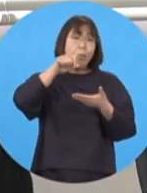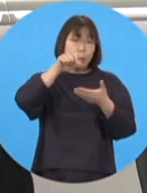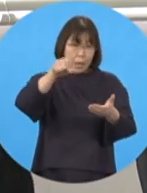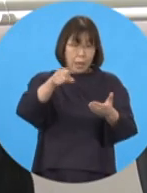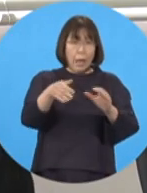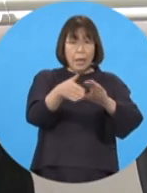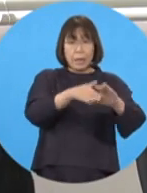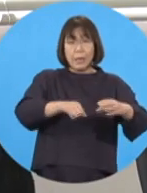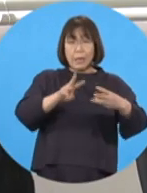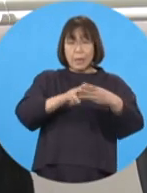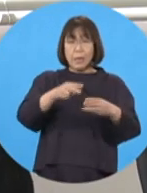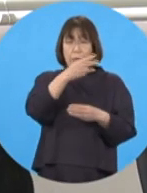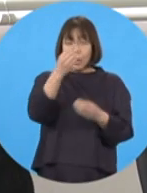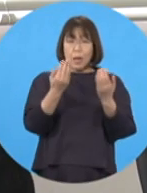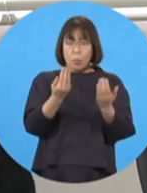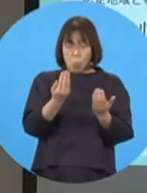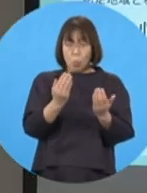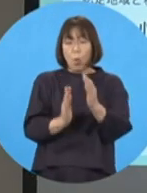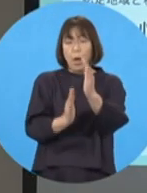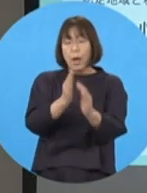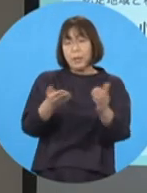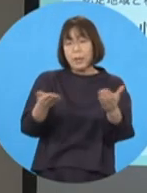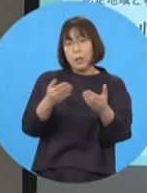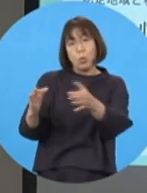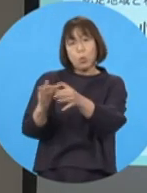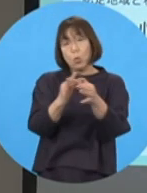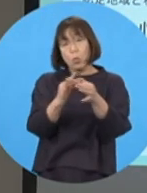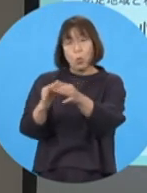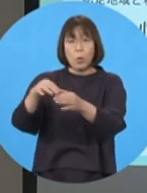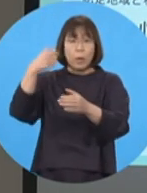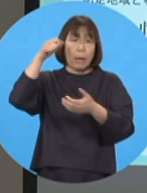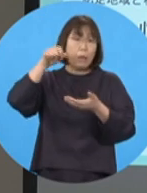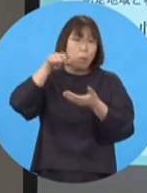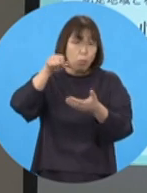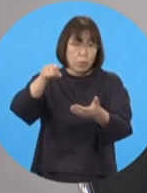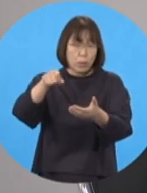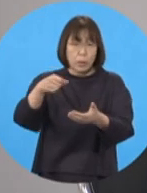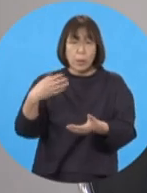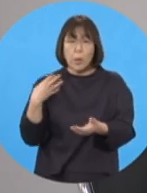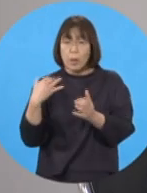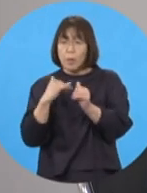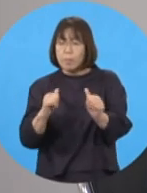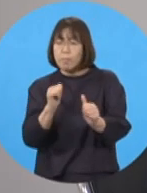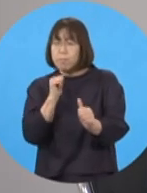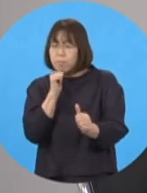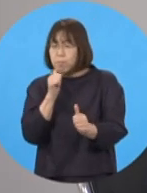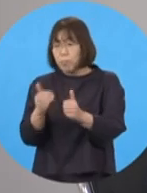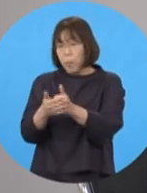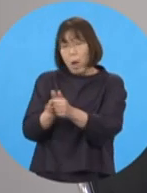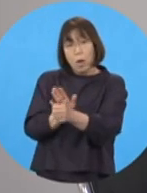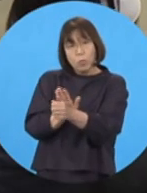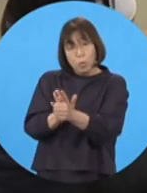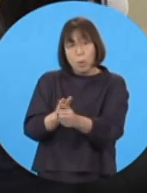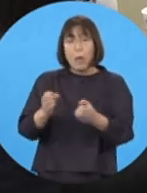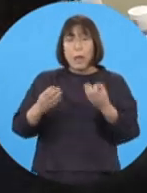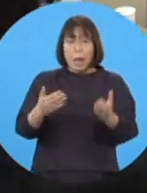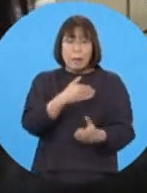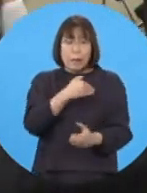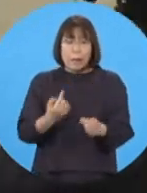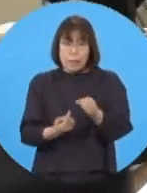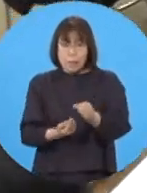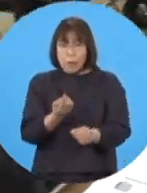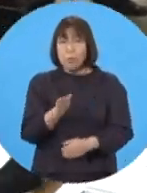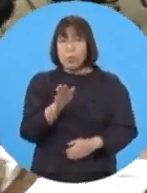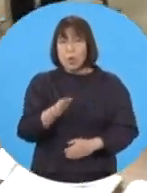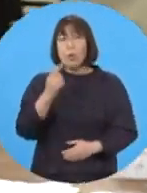池田高校は林業との連携を提案、担い手不足をカバーし合うことで新たな可能性が生まれ